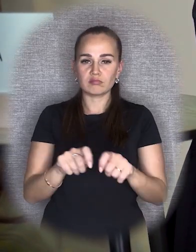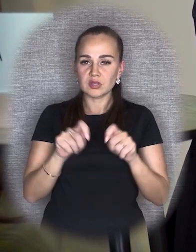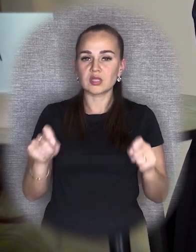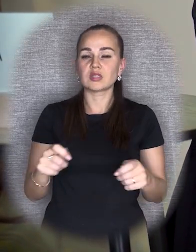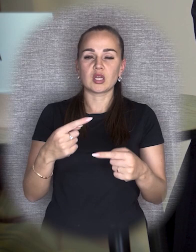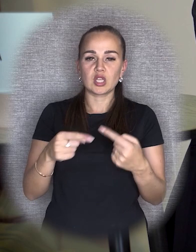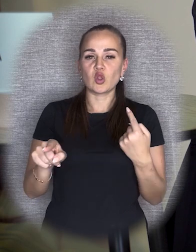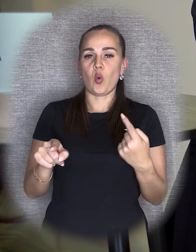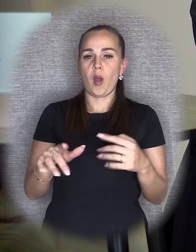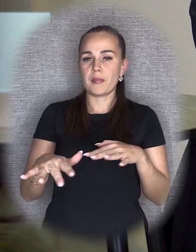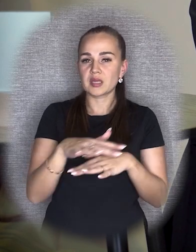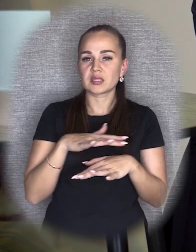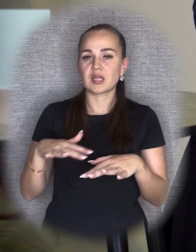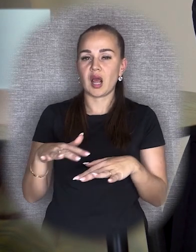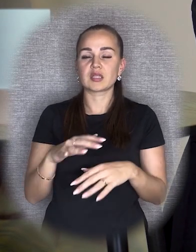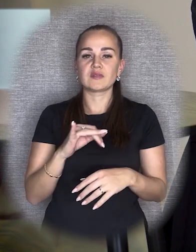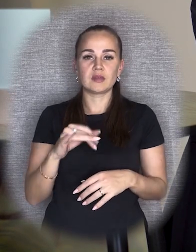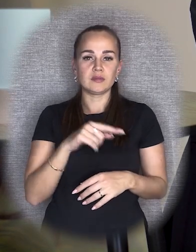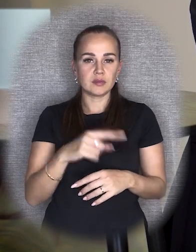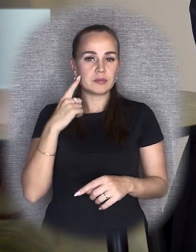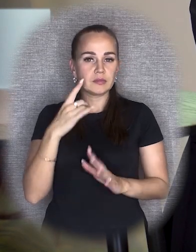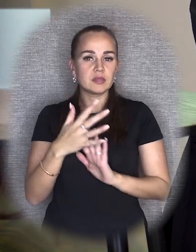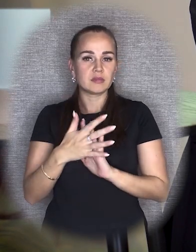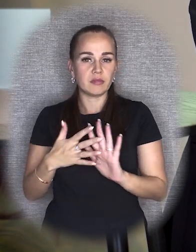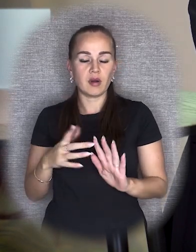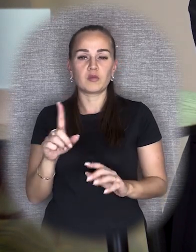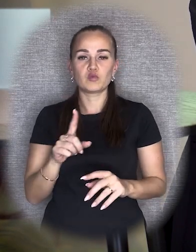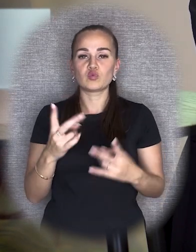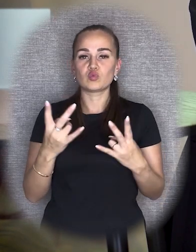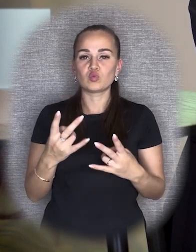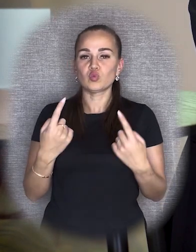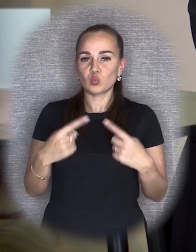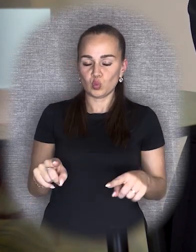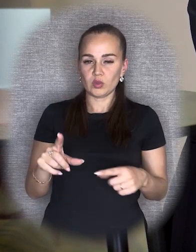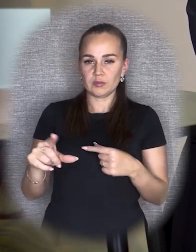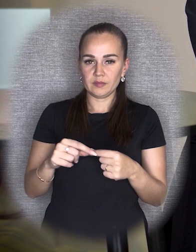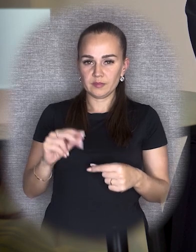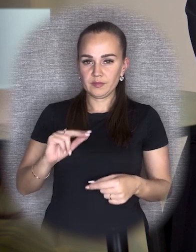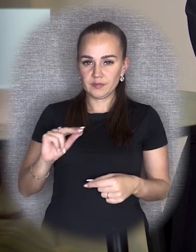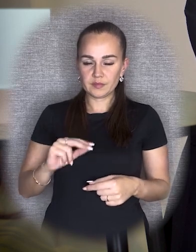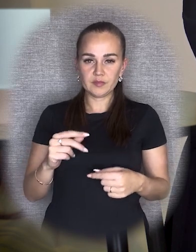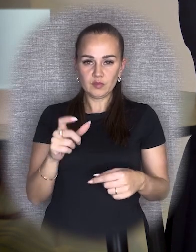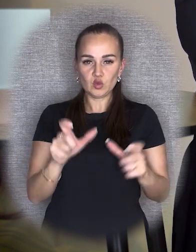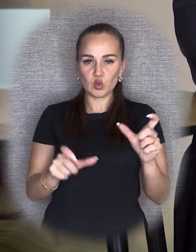иное пространство. И, честно говоря, мы понимали, что оно должно быть другим, но не знали, каким.